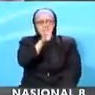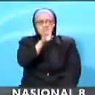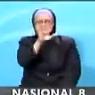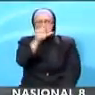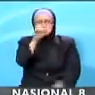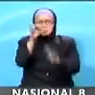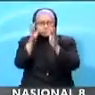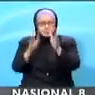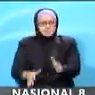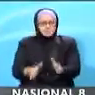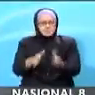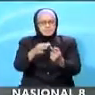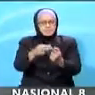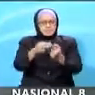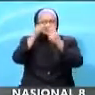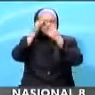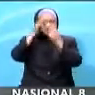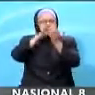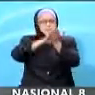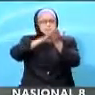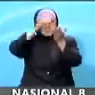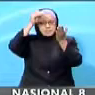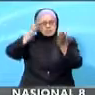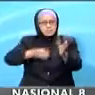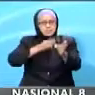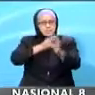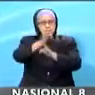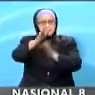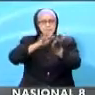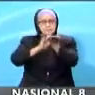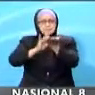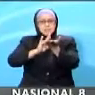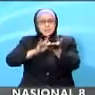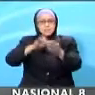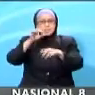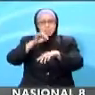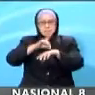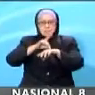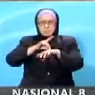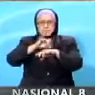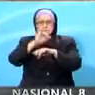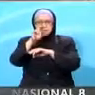melibatkan pelajar jurusan perubatan di Ireland yang mencecah hampir RM1 juta seorang.